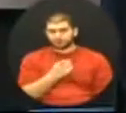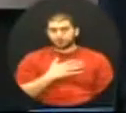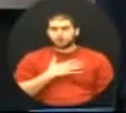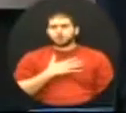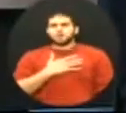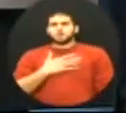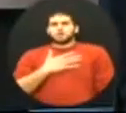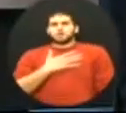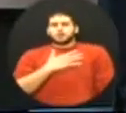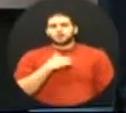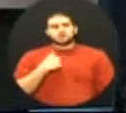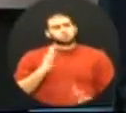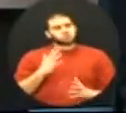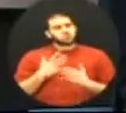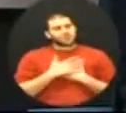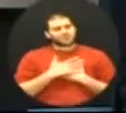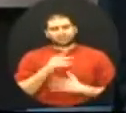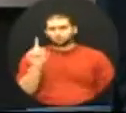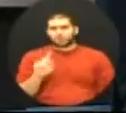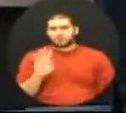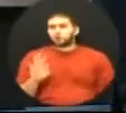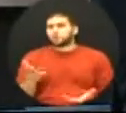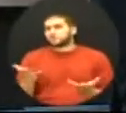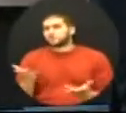נשימה עמוקה עמוקה, כי אני מאוד אוהבת את זוהיר בהלול. כן, ו?